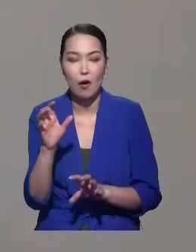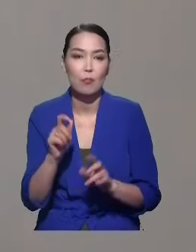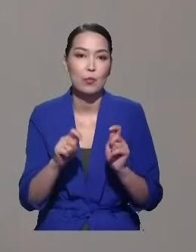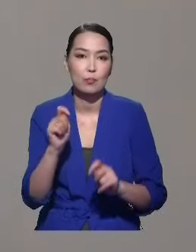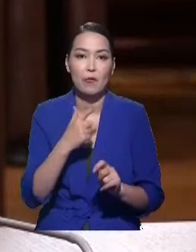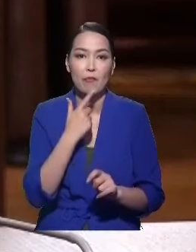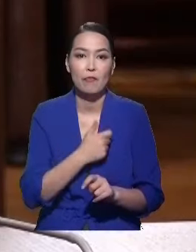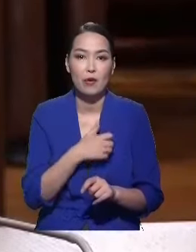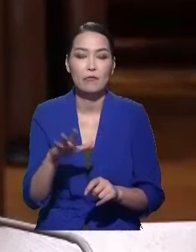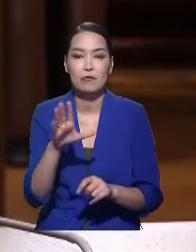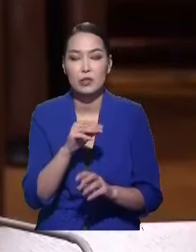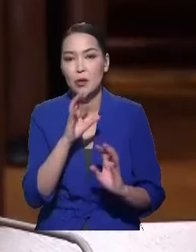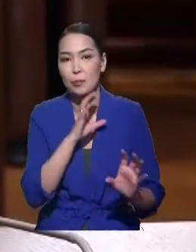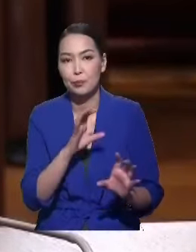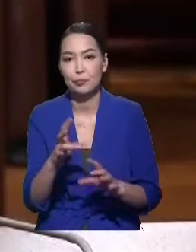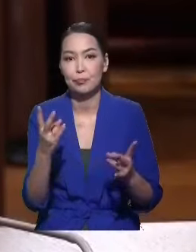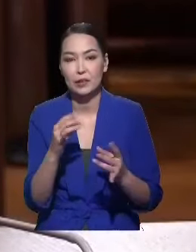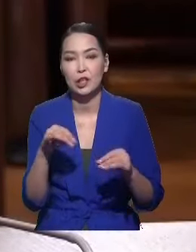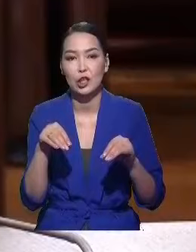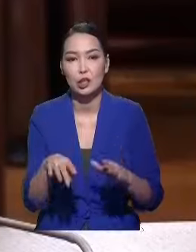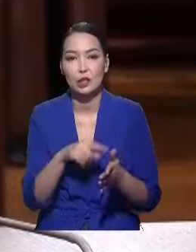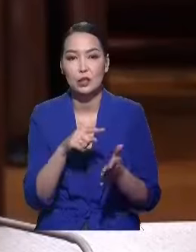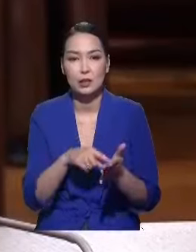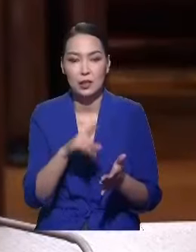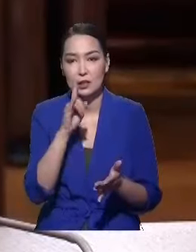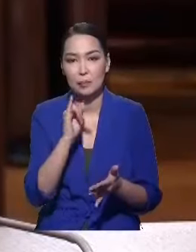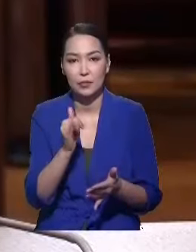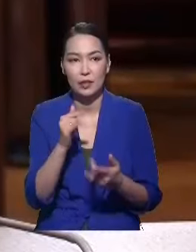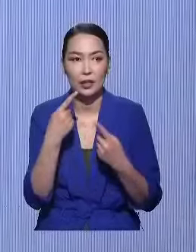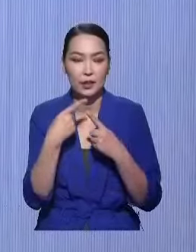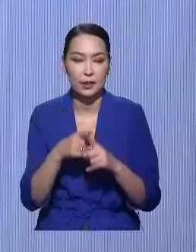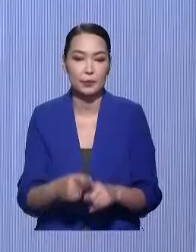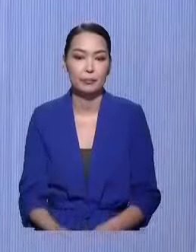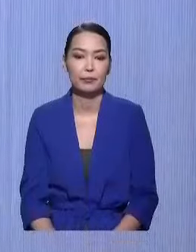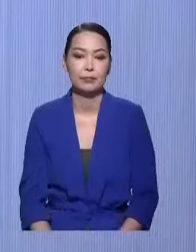военнослужащих всем необходимым, а также решить вопрос с заправкой техники.